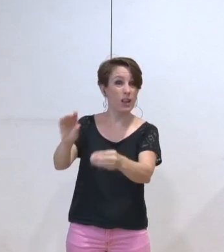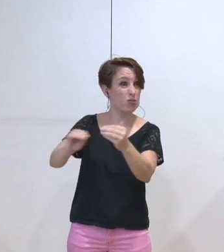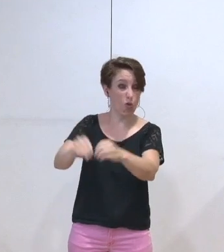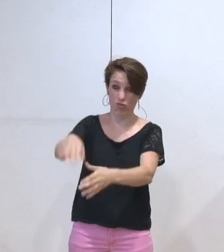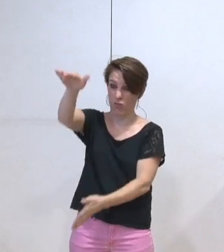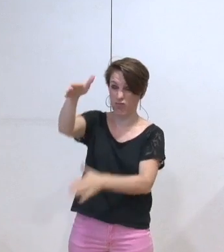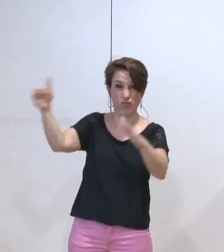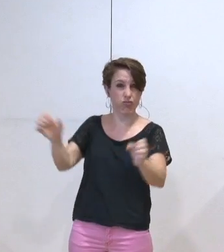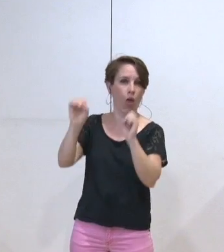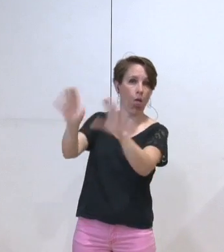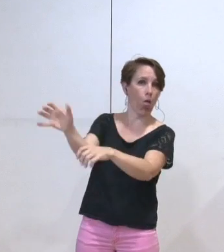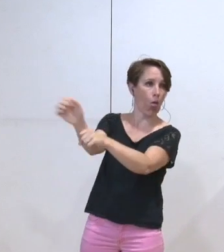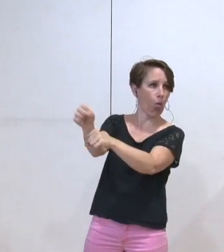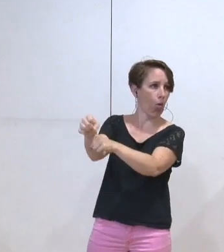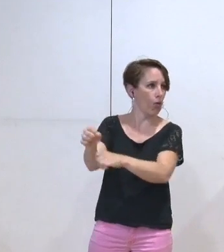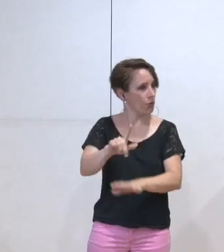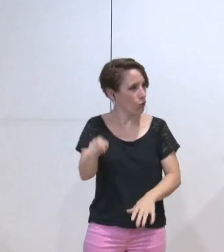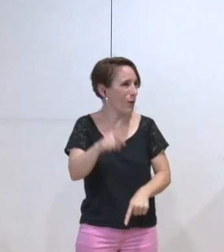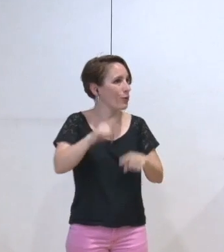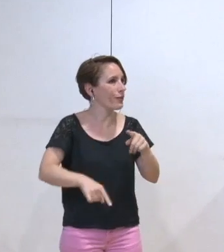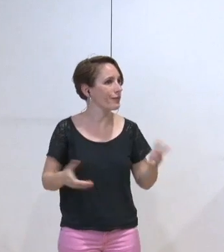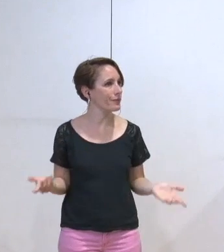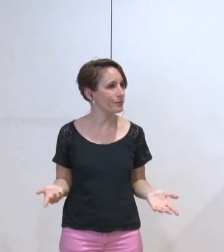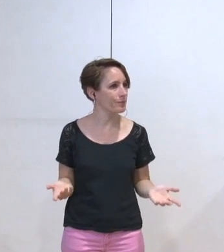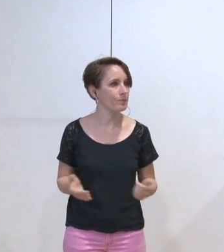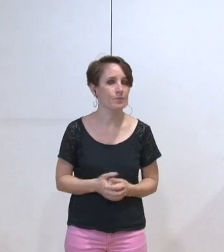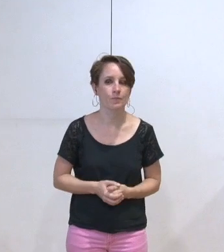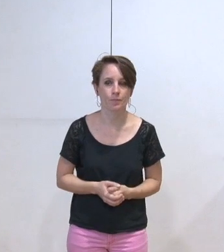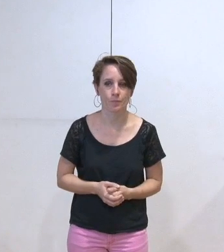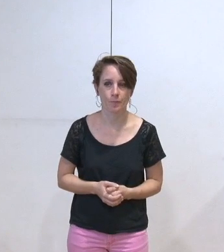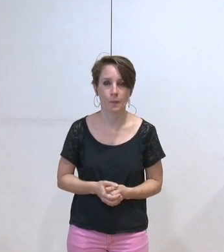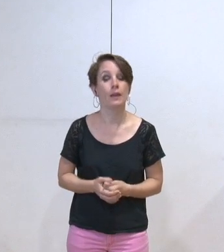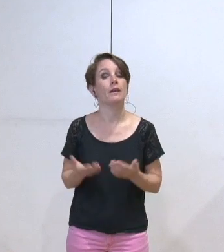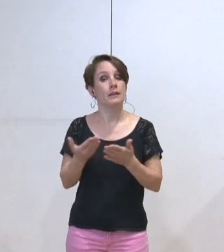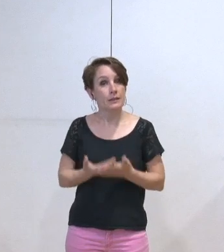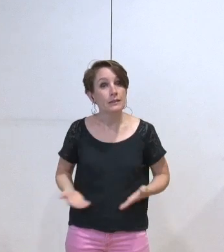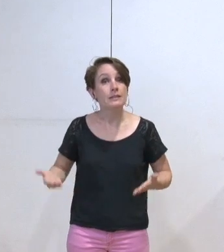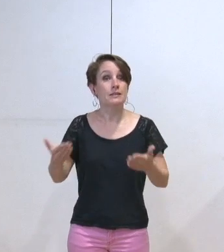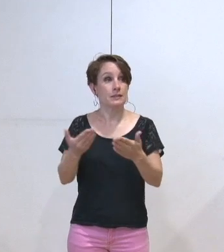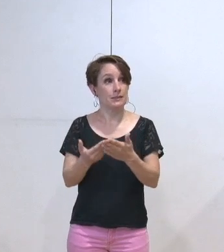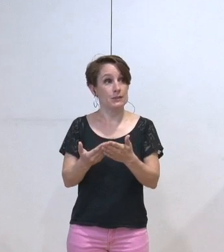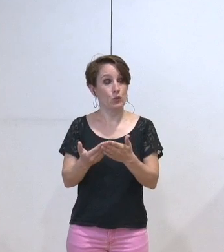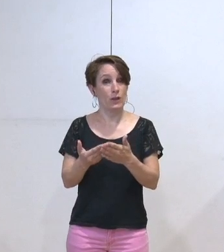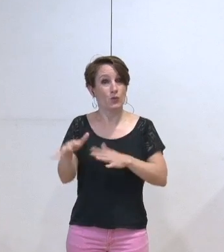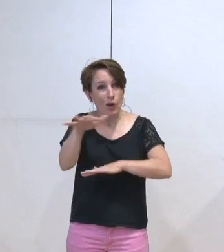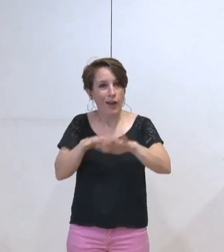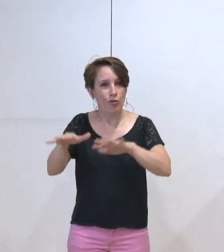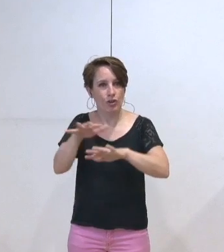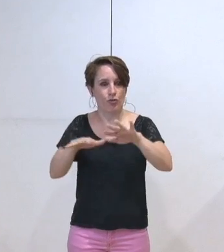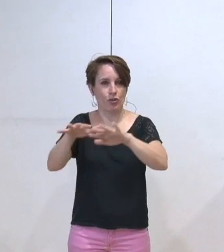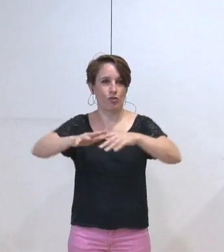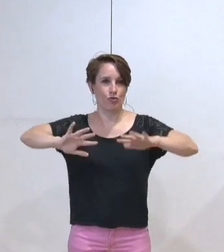n'est pas la règle aujourd'hui au sein de la métropole la résorption de cette situation nécessite plus que des renforts à la